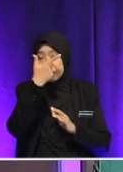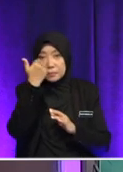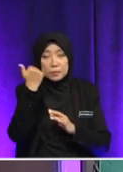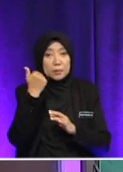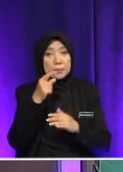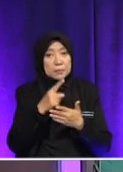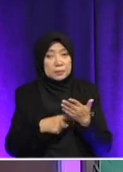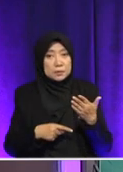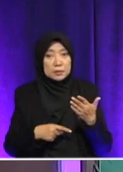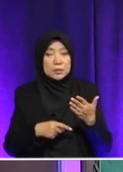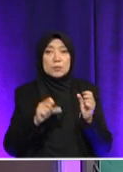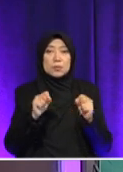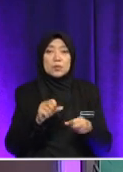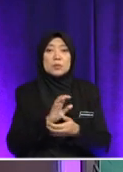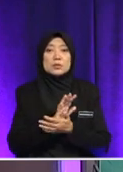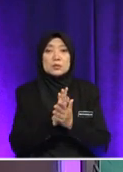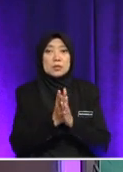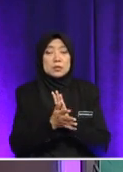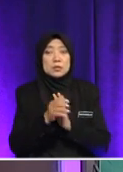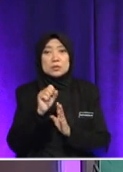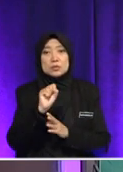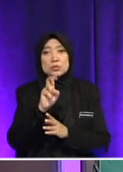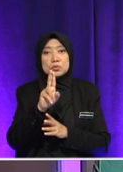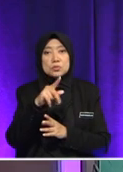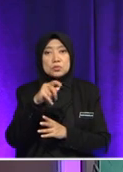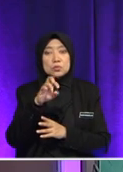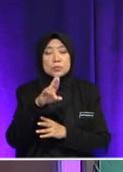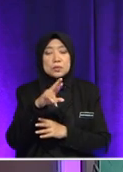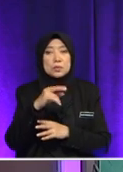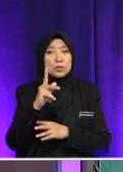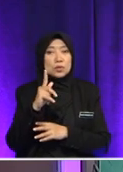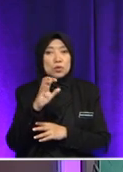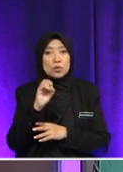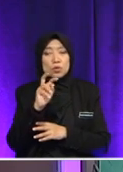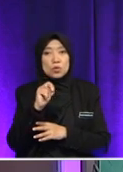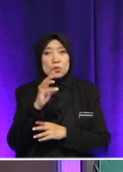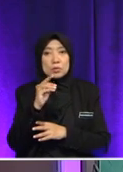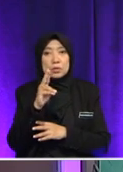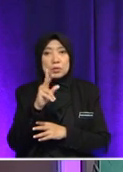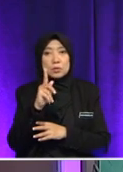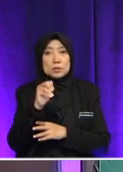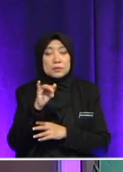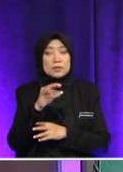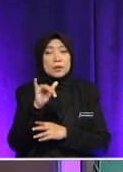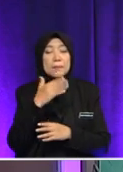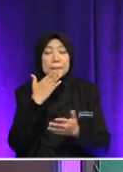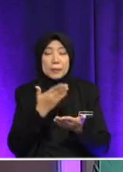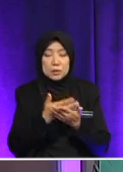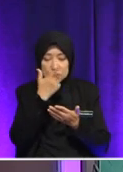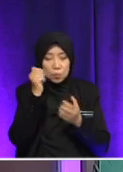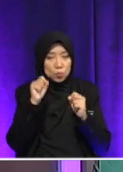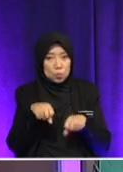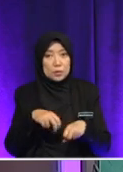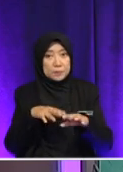MRT boleh Jadi support Honda tbt yang baik sebab maksudnya dia boleh mengalihkan arus listrik Oke